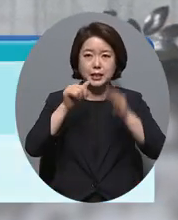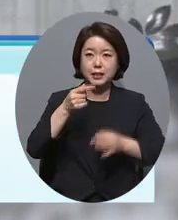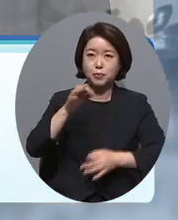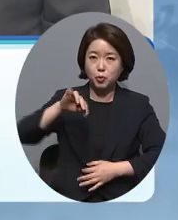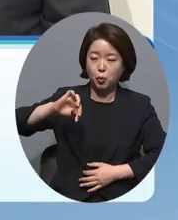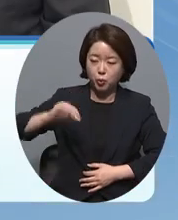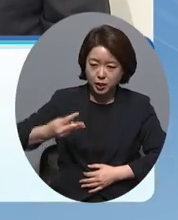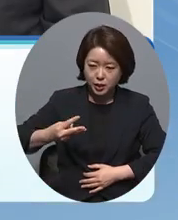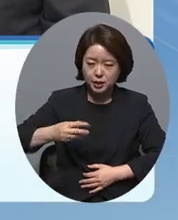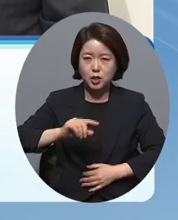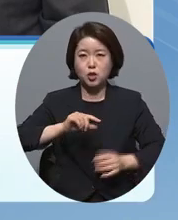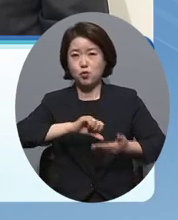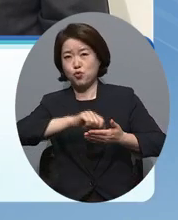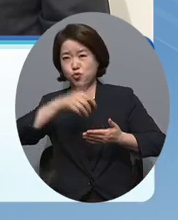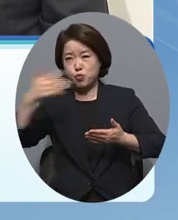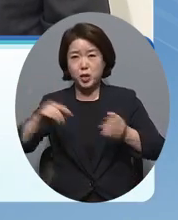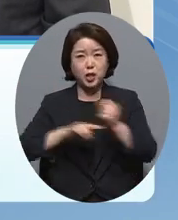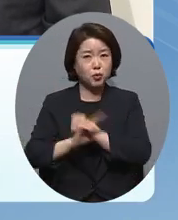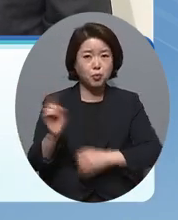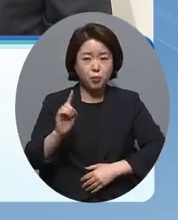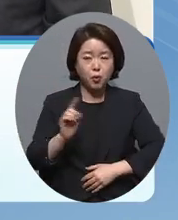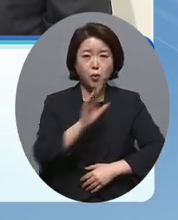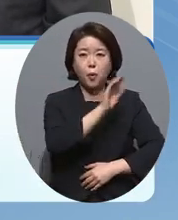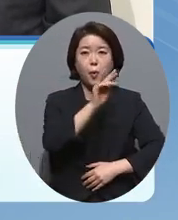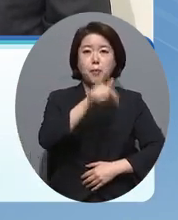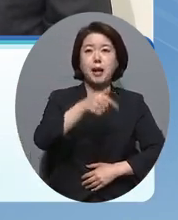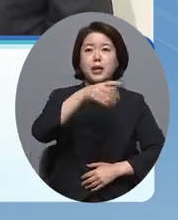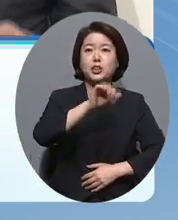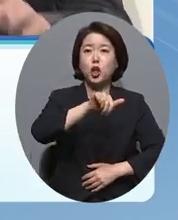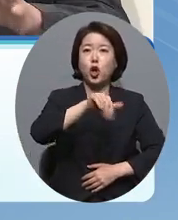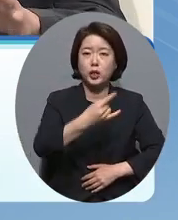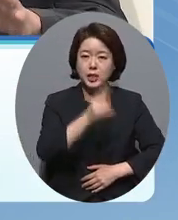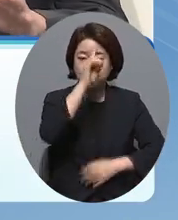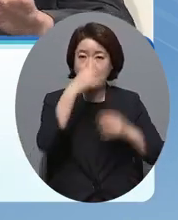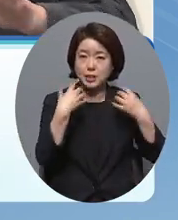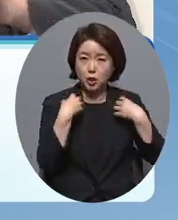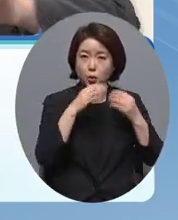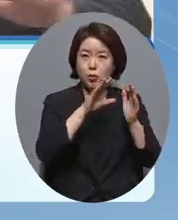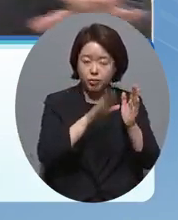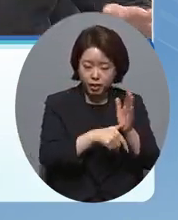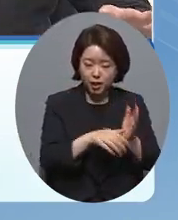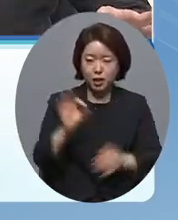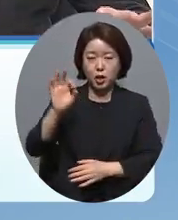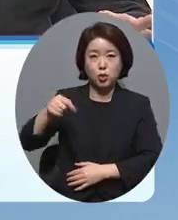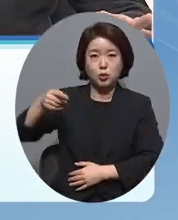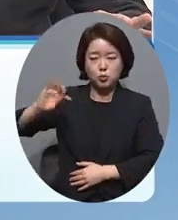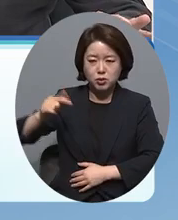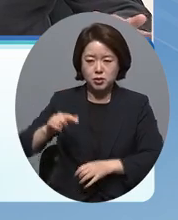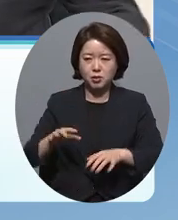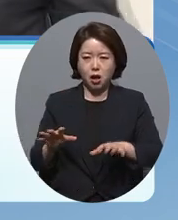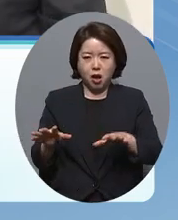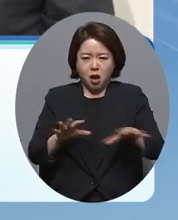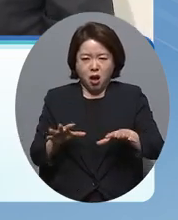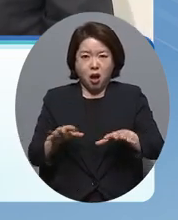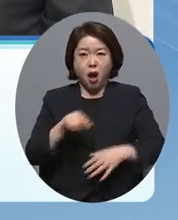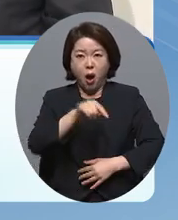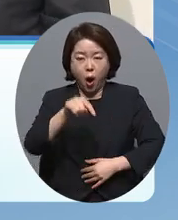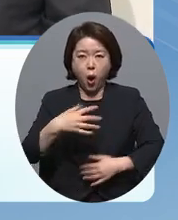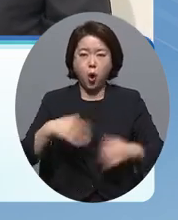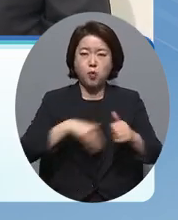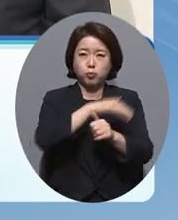계기는 박정희 정권입니다 그러니까 박정희 정권 때 그 사실은 뭐 거의 유신 이후에 뭐 살얼음판 같은 분위기 아니었습니까